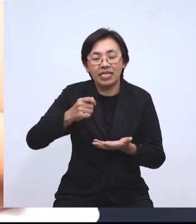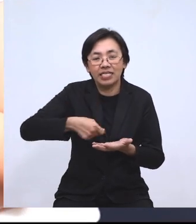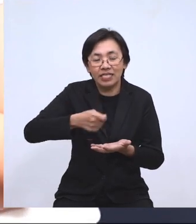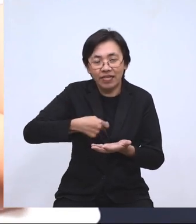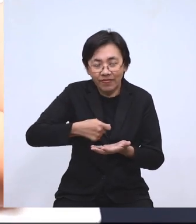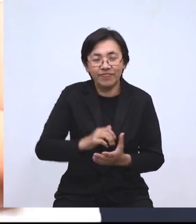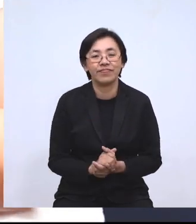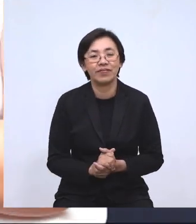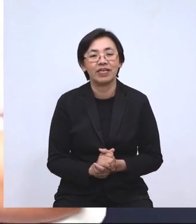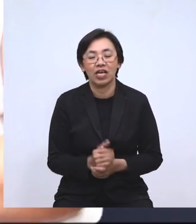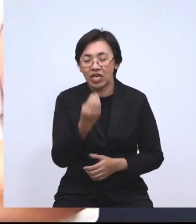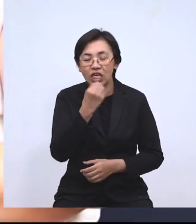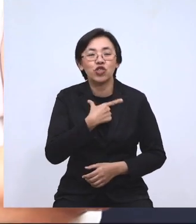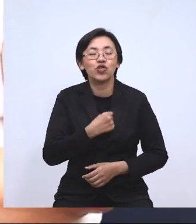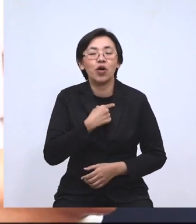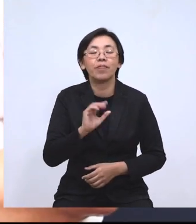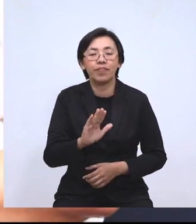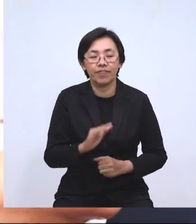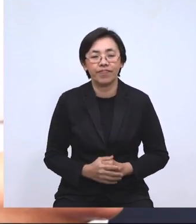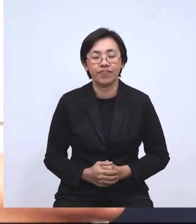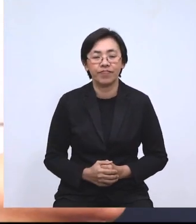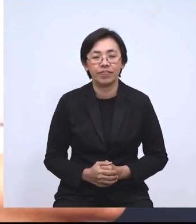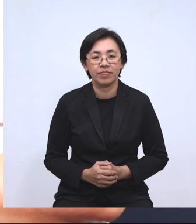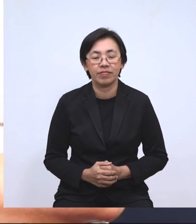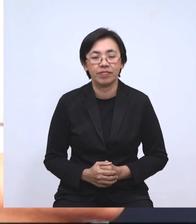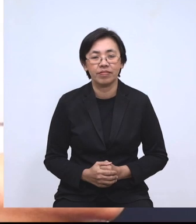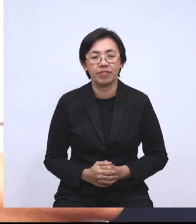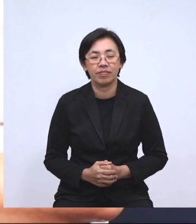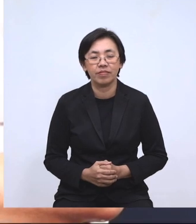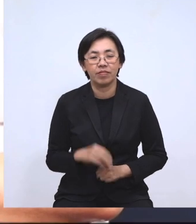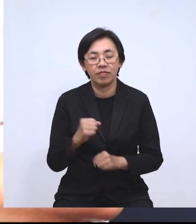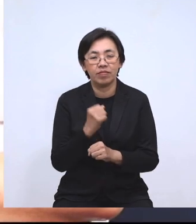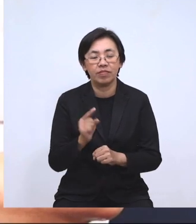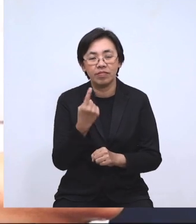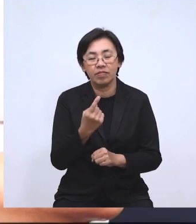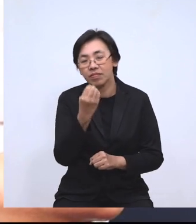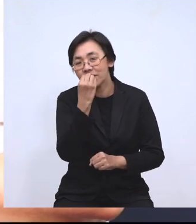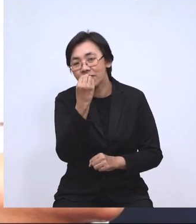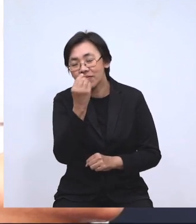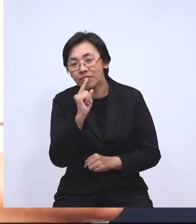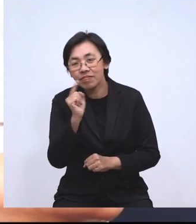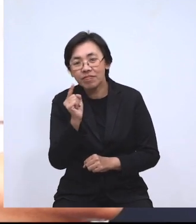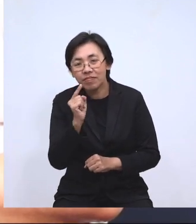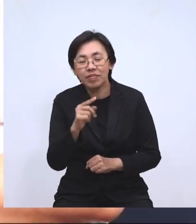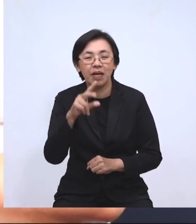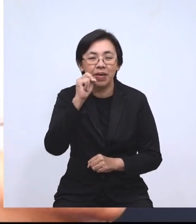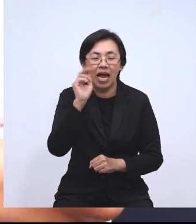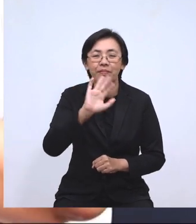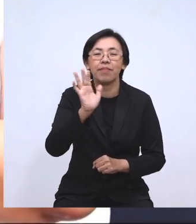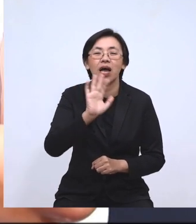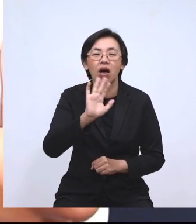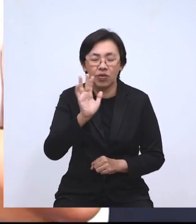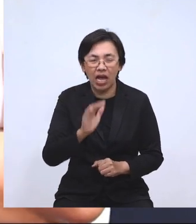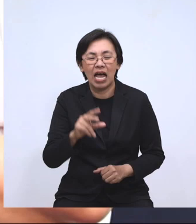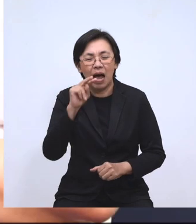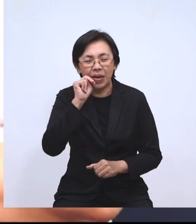ซึ่งเป็นอาหารที่น้องชอบ เป็นอาหารที่น้องชอบแล้วก็อีกอย่างนึงค่ะคุณแม่ช่วงที่เราฝึกแรกๆเราจะไม่ใช้อาหารประเภทเส้นอะไรที ่ ม ัน ย